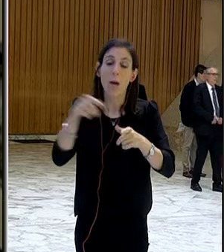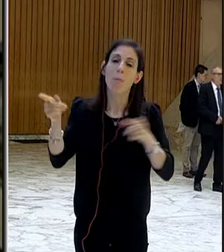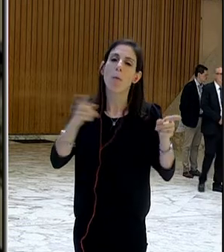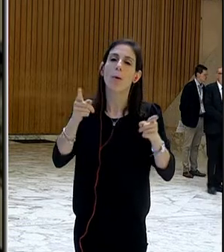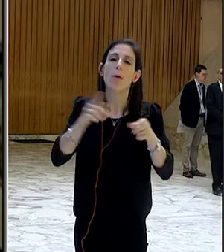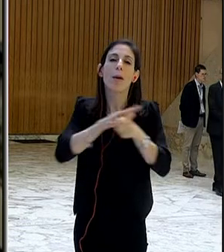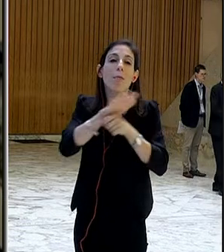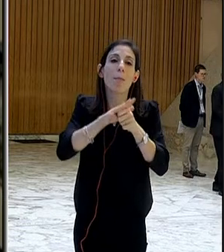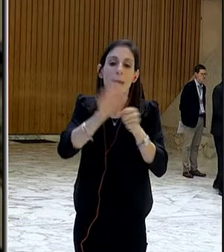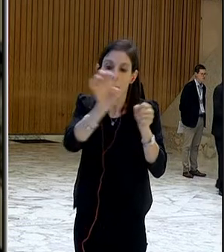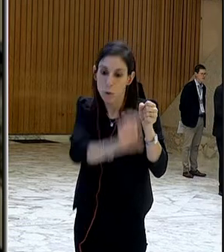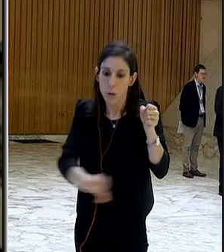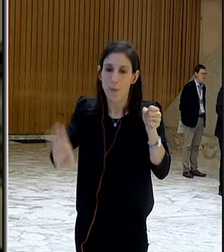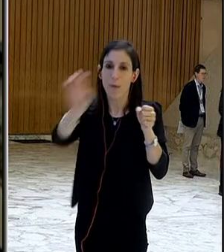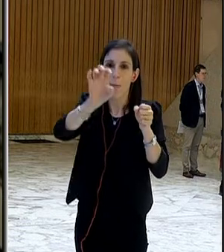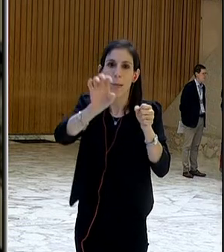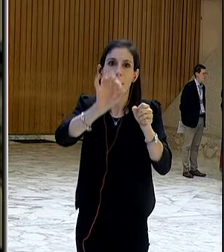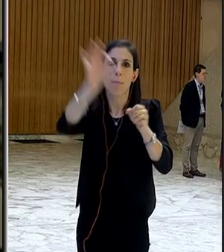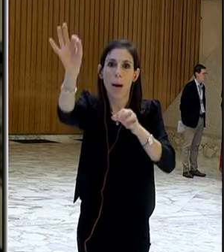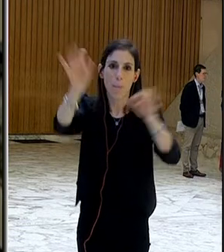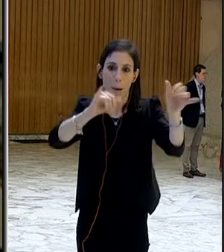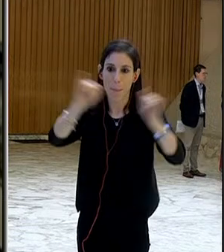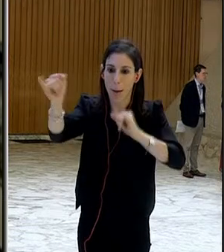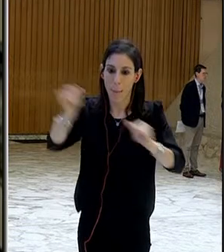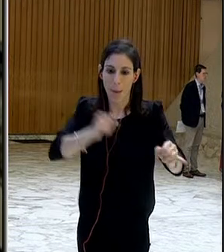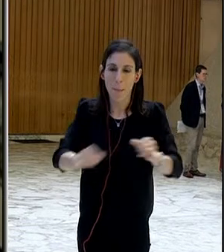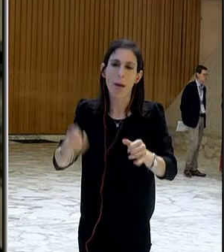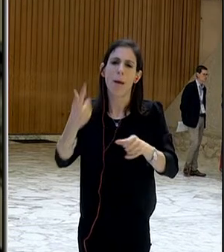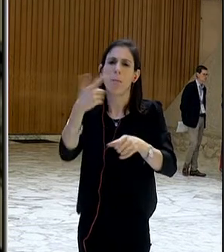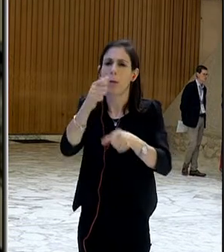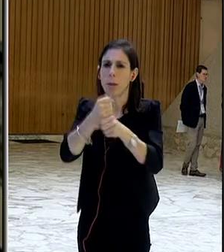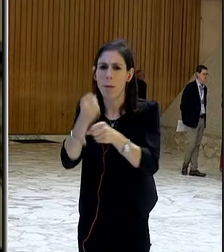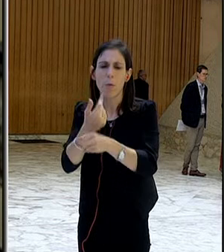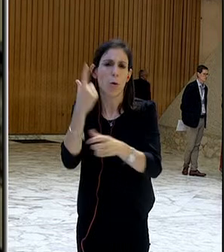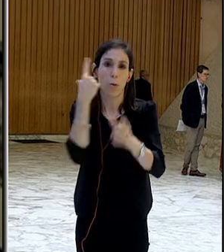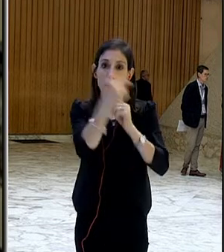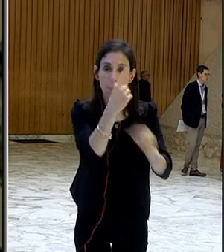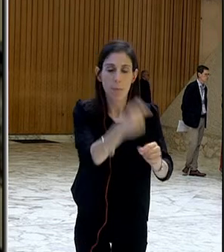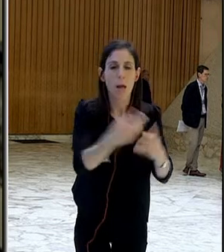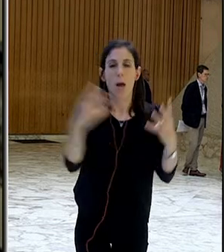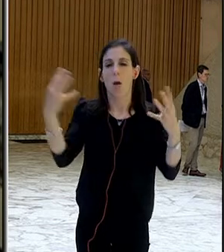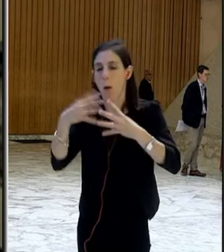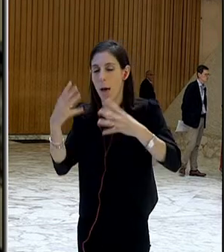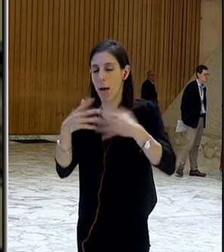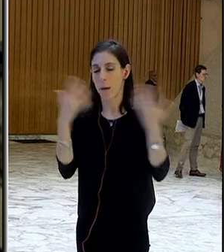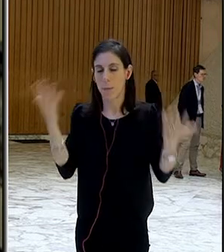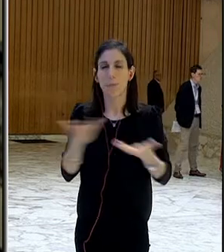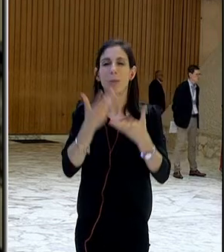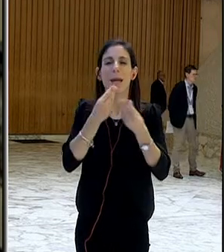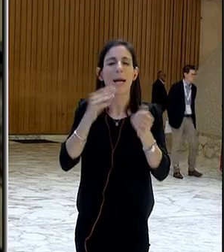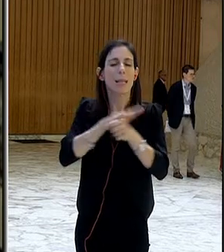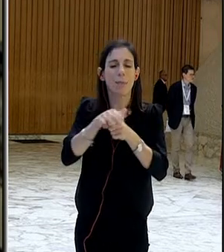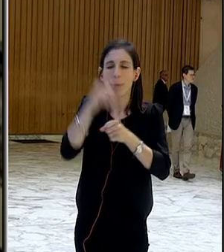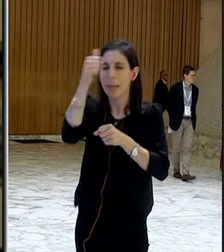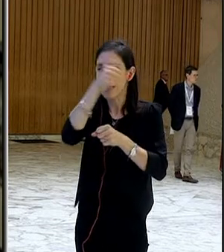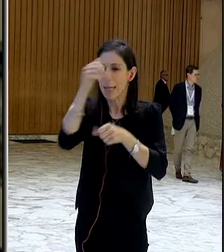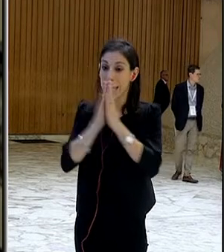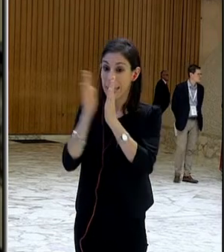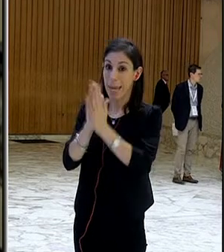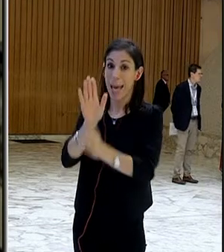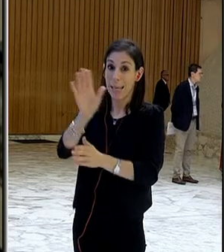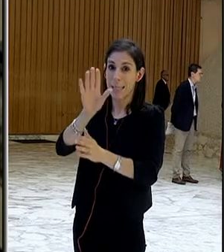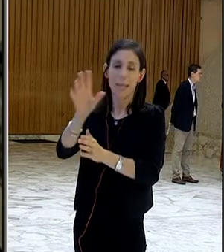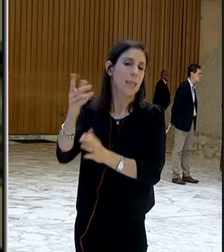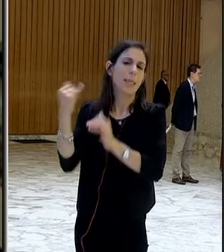contraintes professionnelles, d'immigration ou même de guerre, où grand nombre de familles chrétiennes se trouvent arrachées à leur église, à leur société, culture